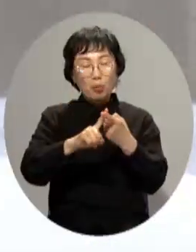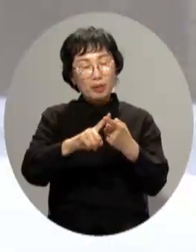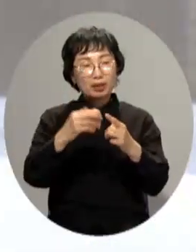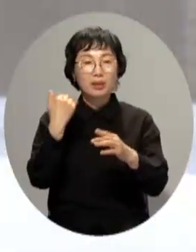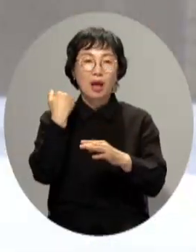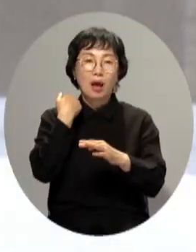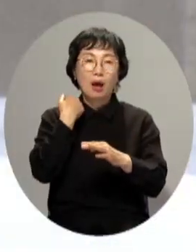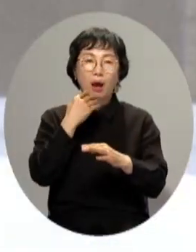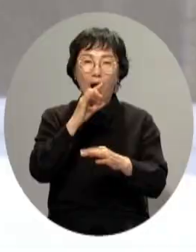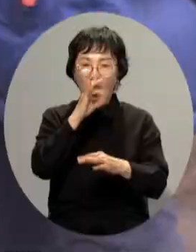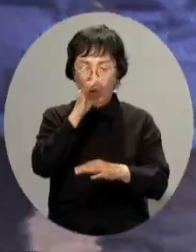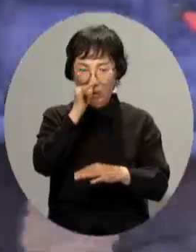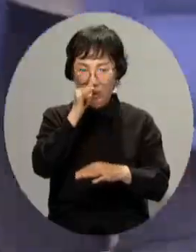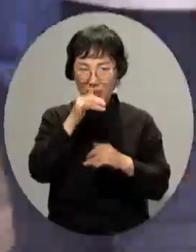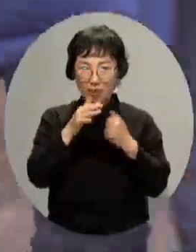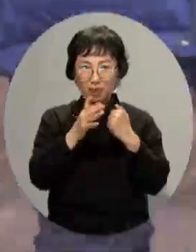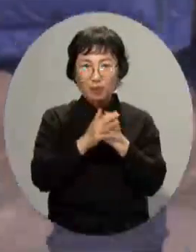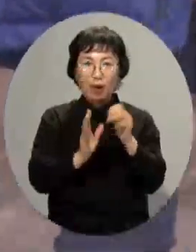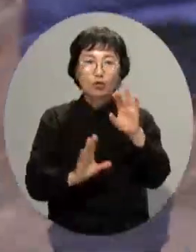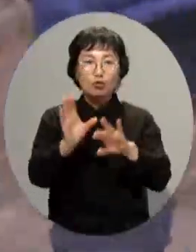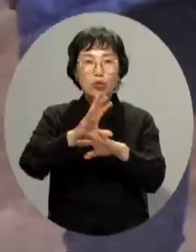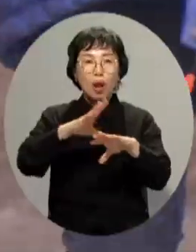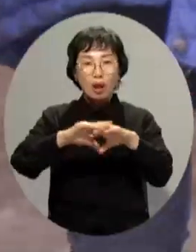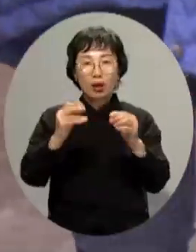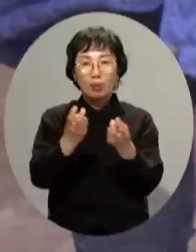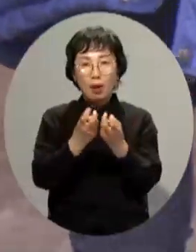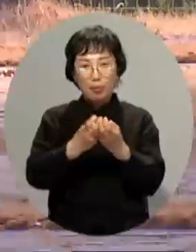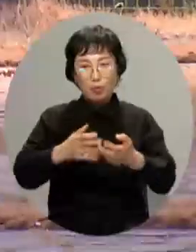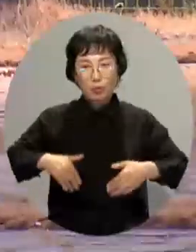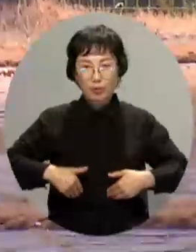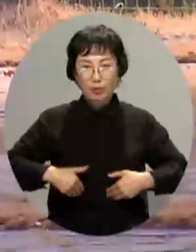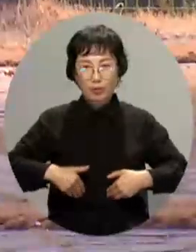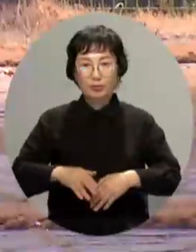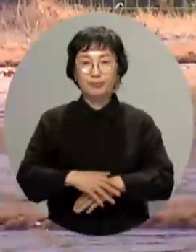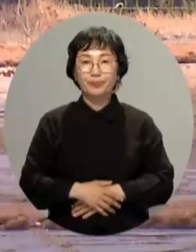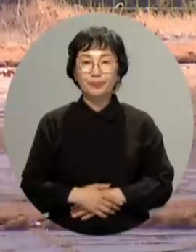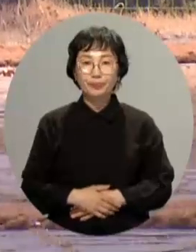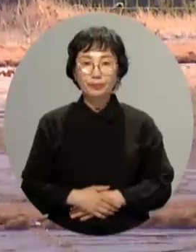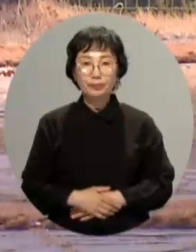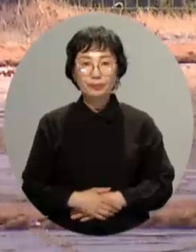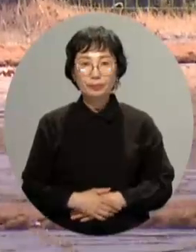사각지대에 놓여 있어 추가적인 대책이 필요해 보입니다. MBC 뉴스 이창익입니다.